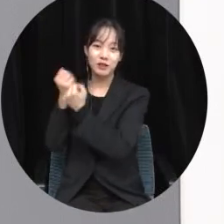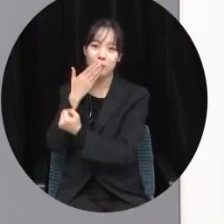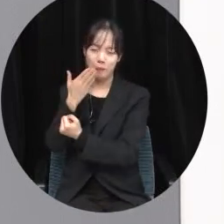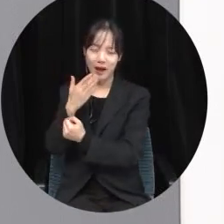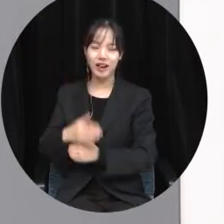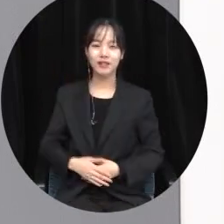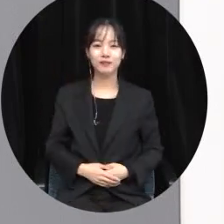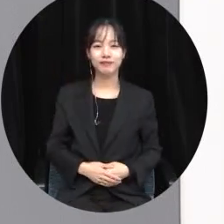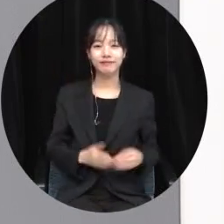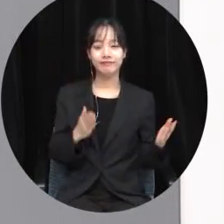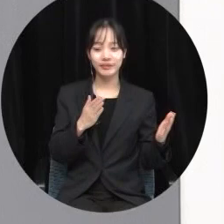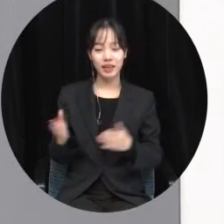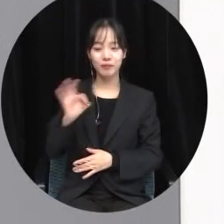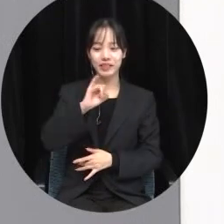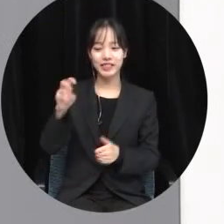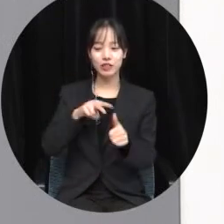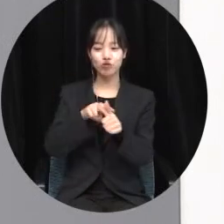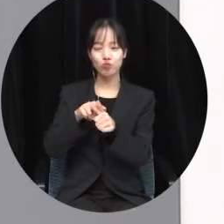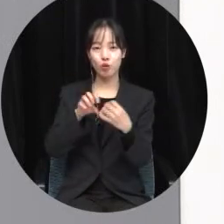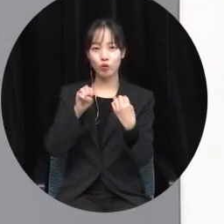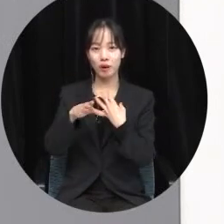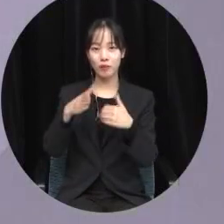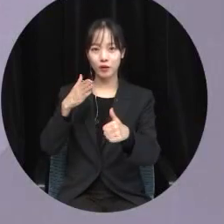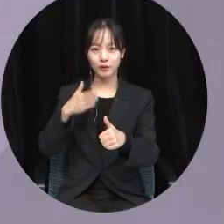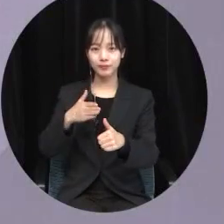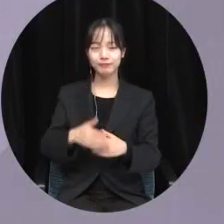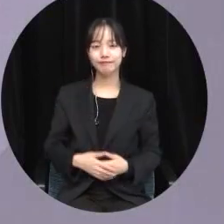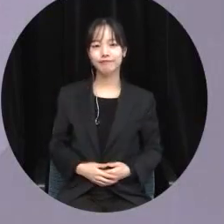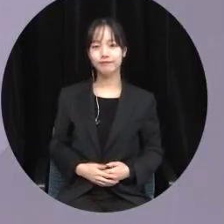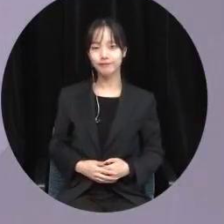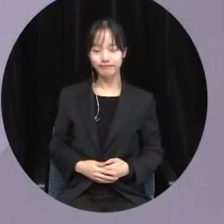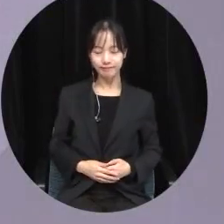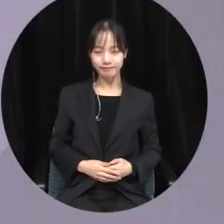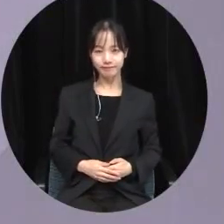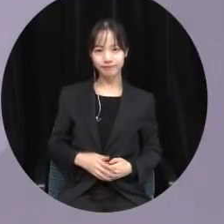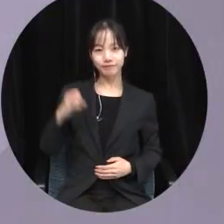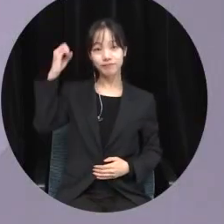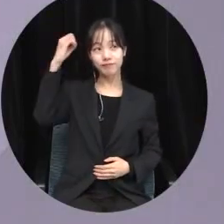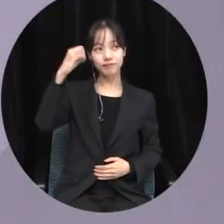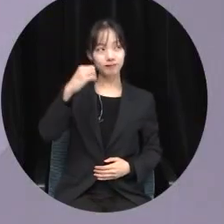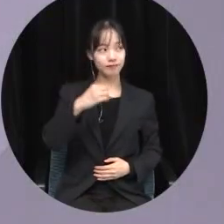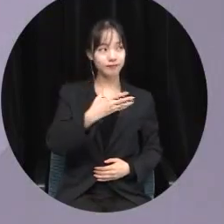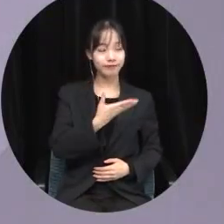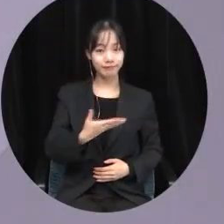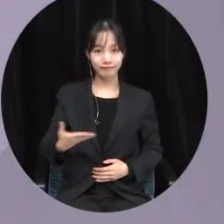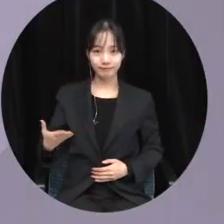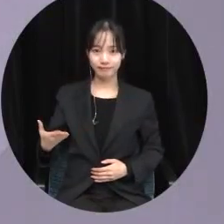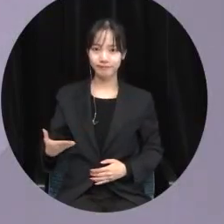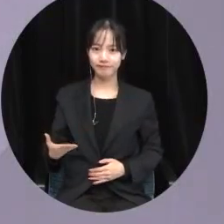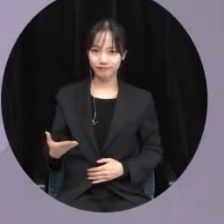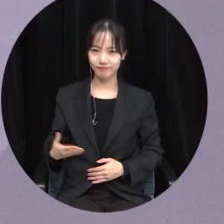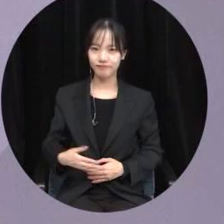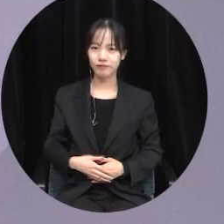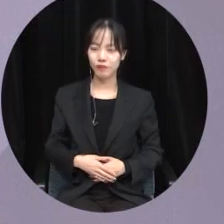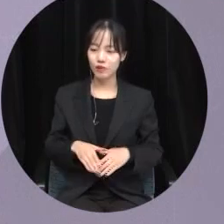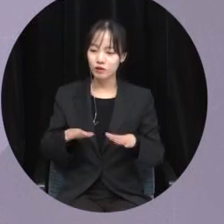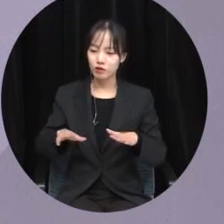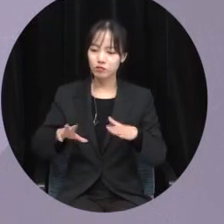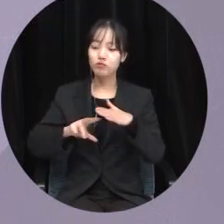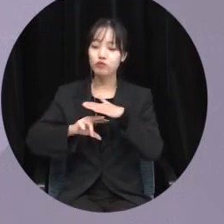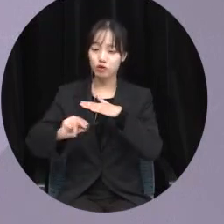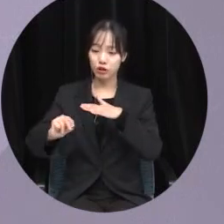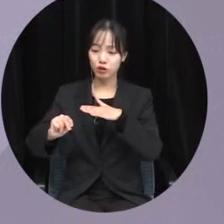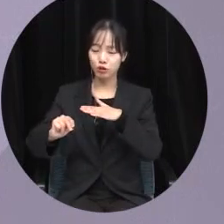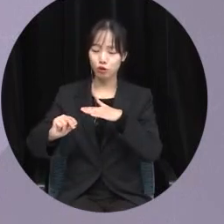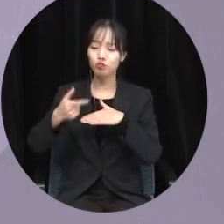답변해 주시기 바랍니다. 네, 양천구 차원에서도 지하철역이 매우 부족한 지역이긴